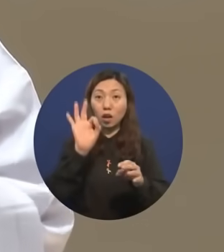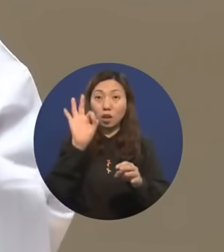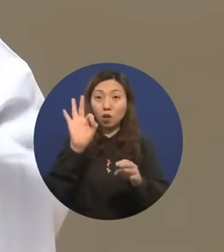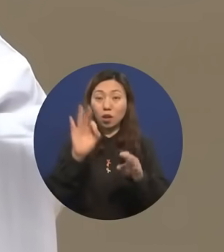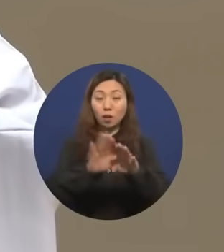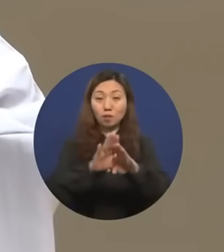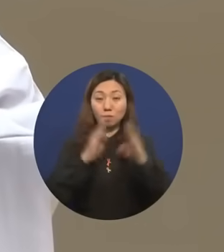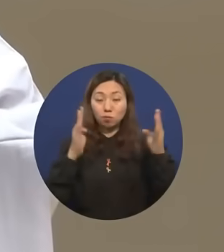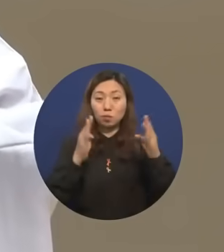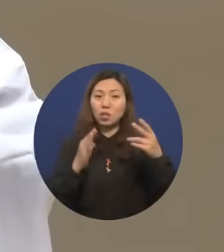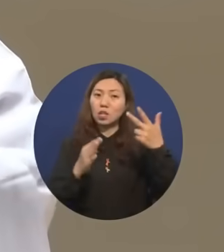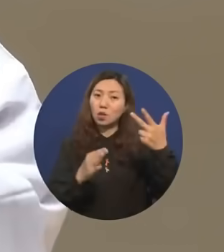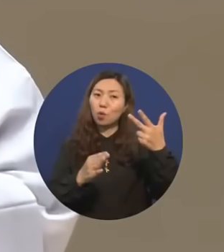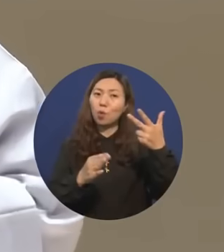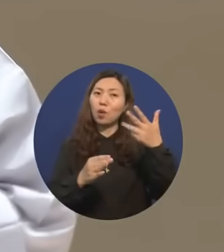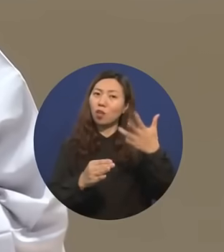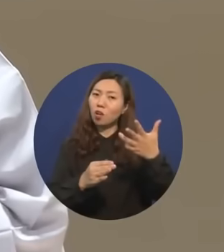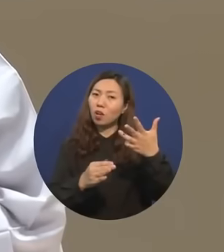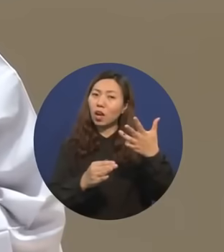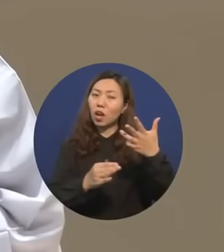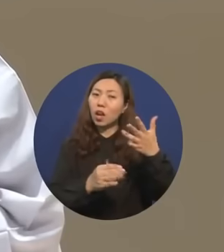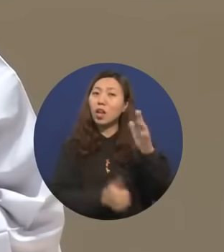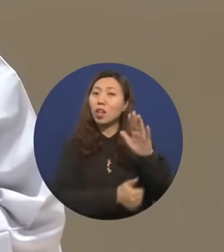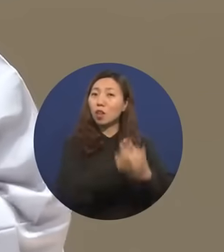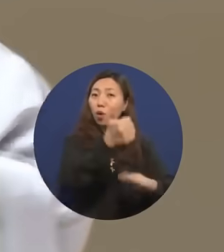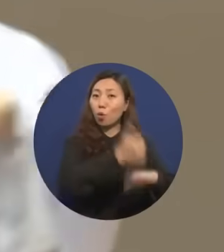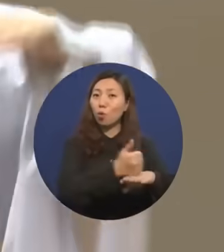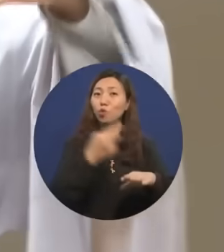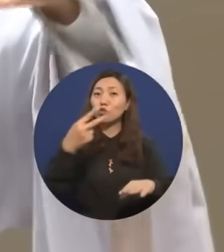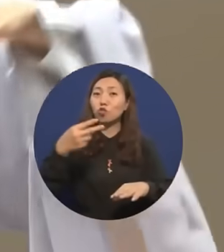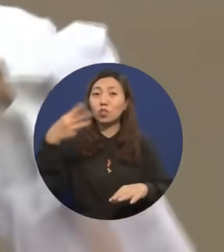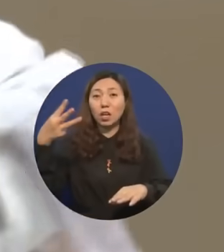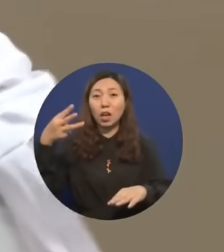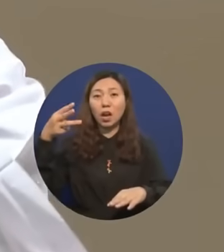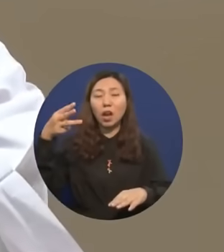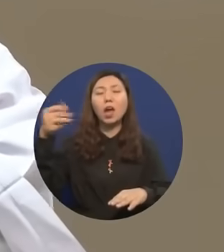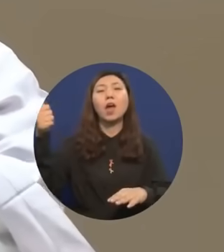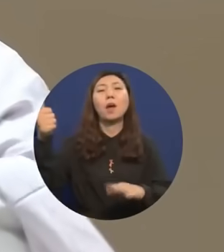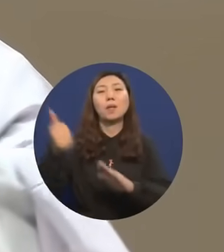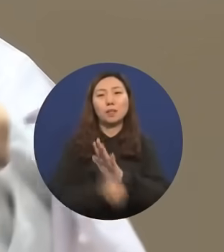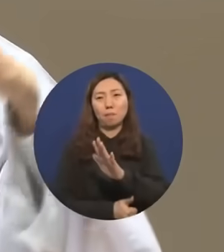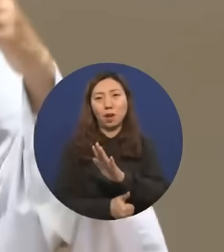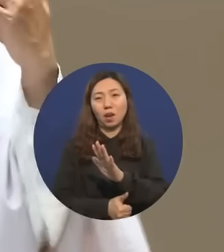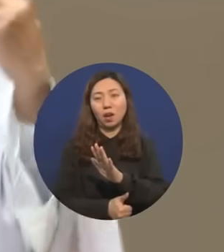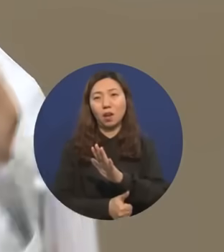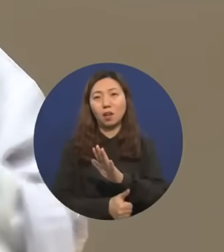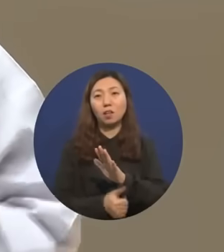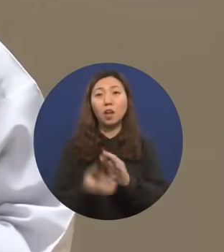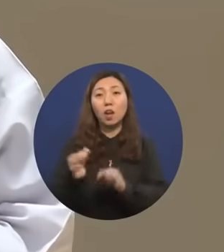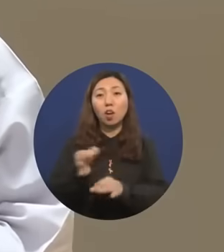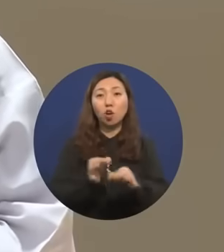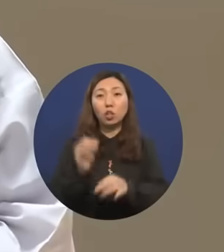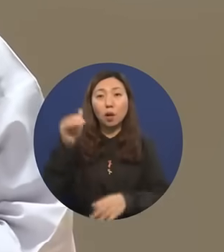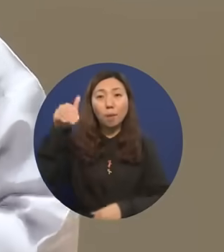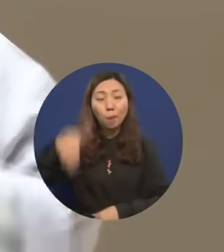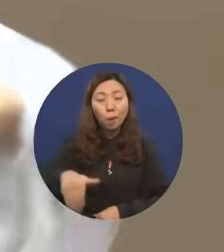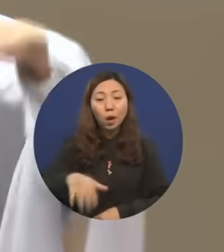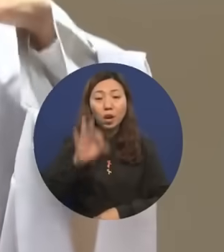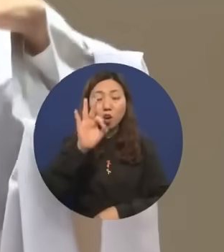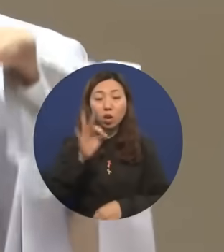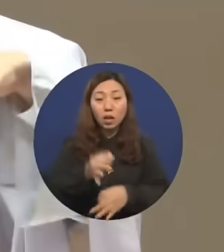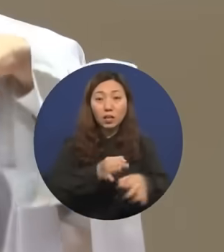8개가 성공하고 2개, 3개가 실패합니다. 경기가 하강할 때는 10개의 점포를